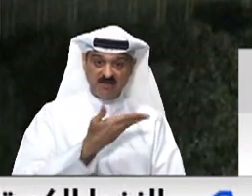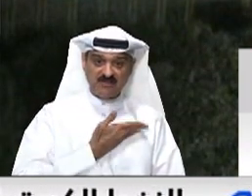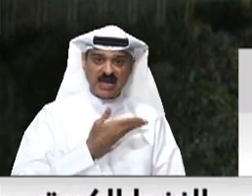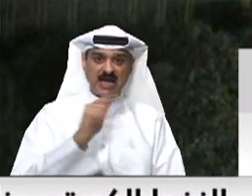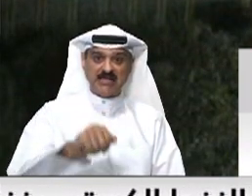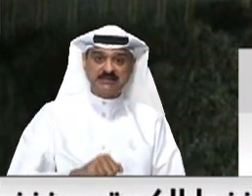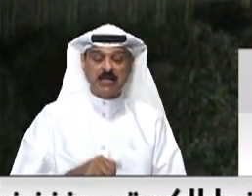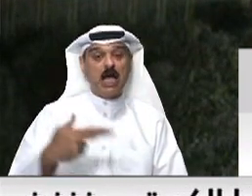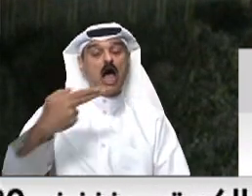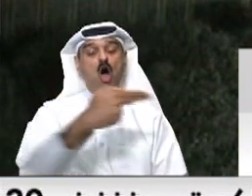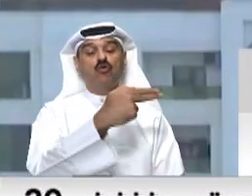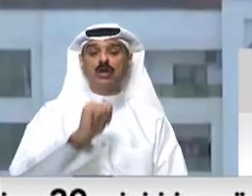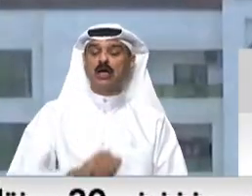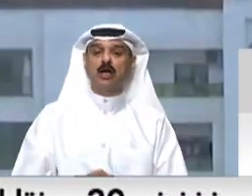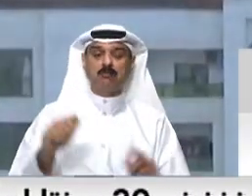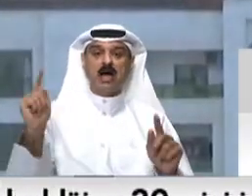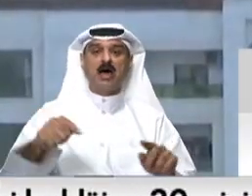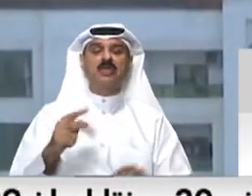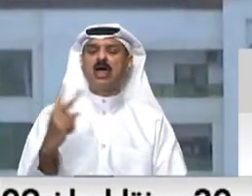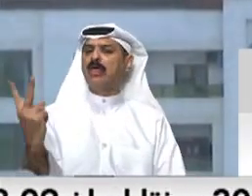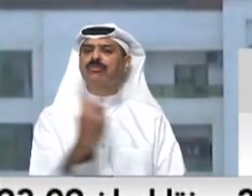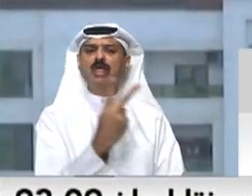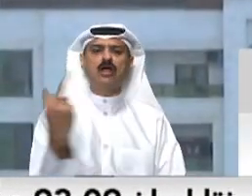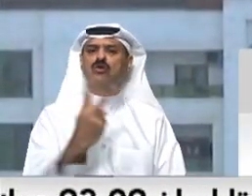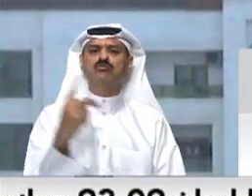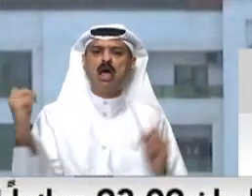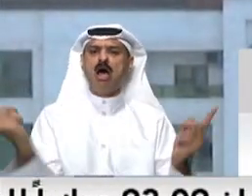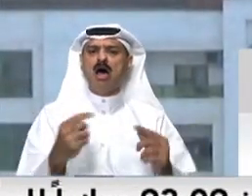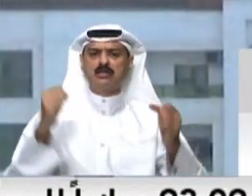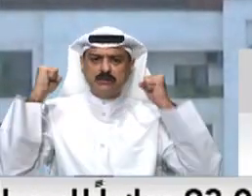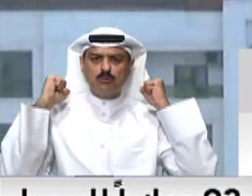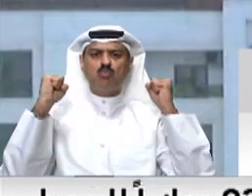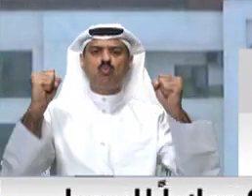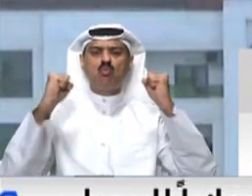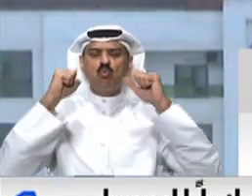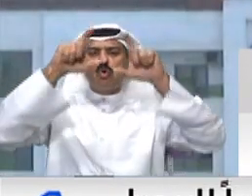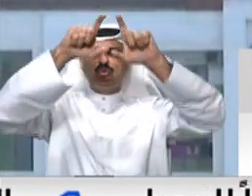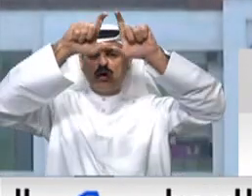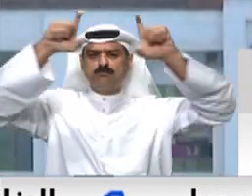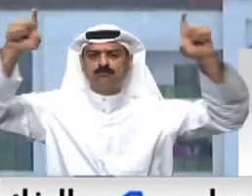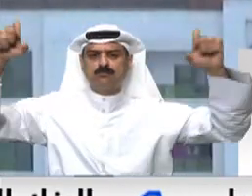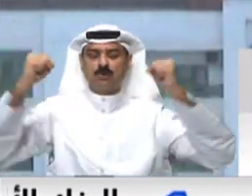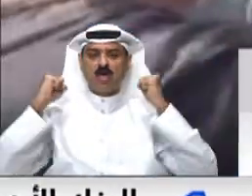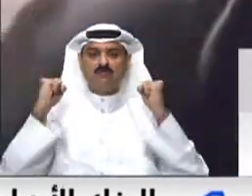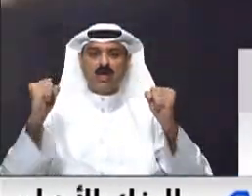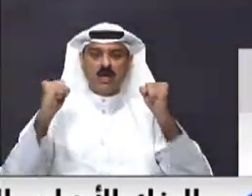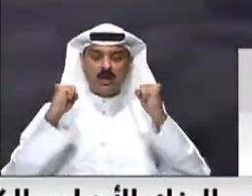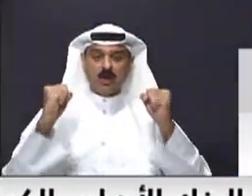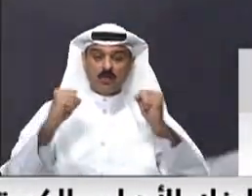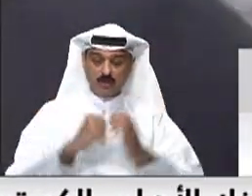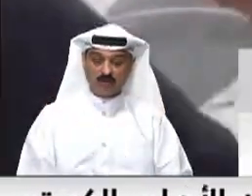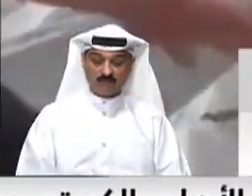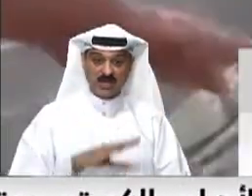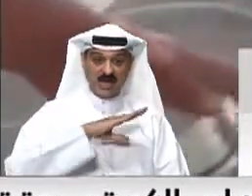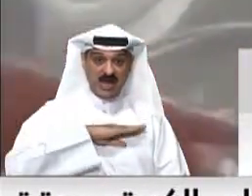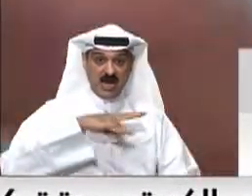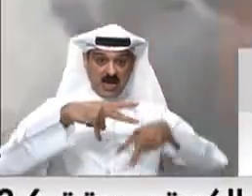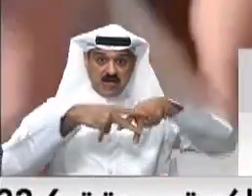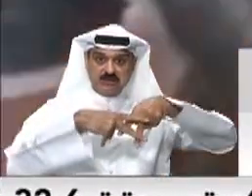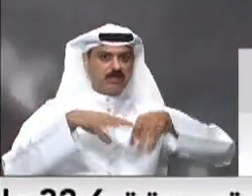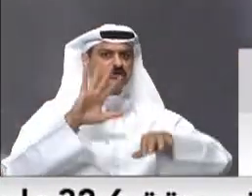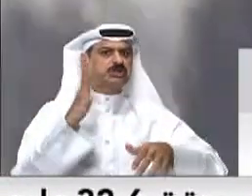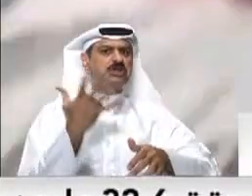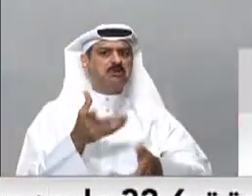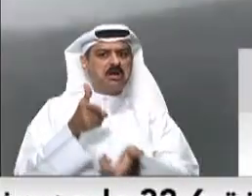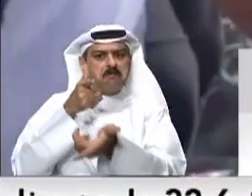أو في الضفة الغربية من خلال هذه التظاهرات والمسيرات التي يجابهها الاحتلال الإسرائيلي بوسائل